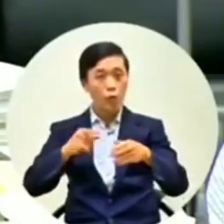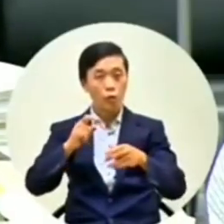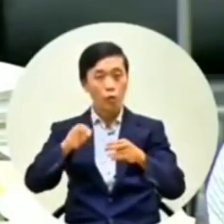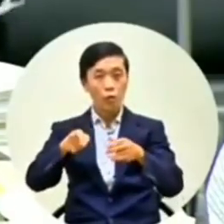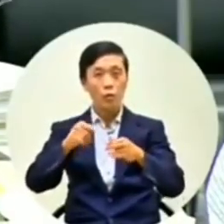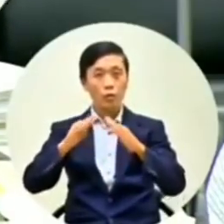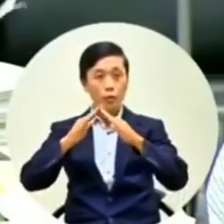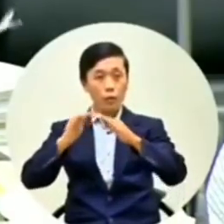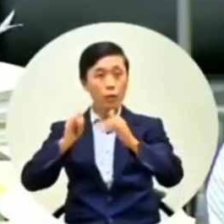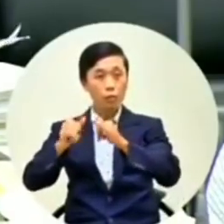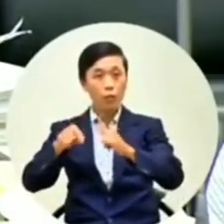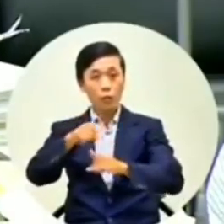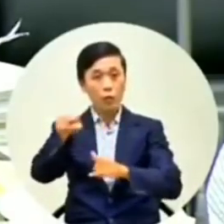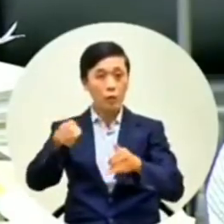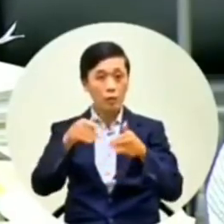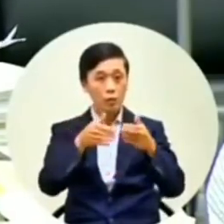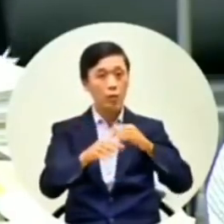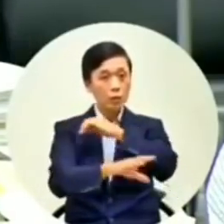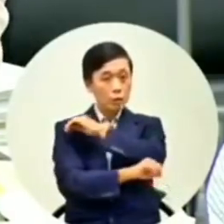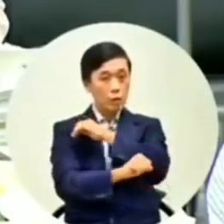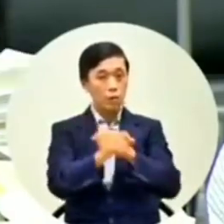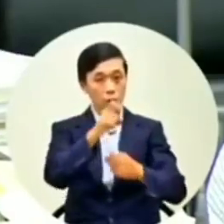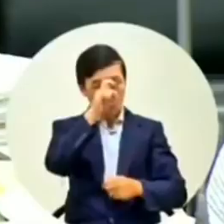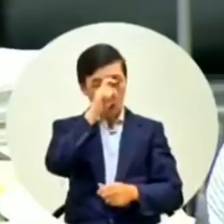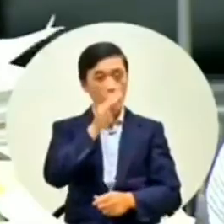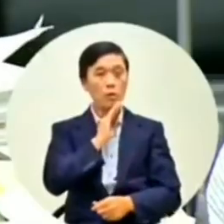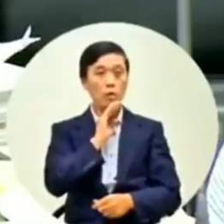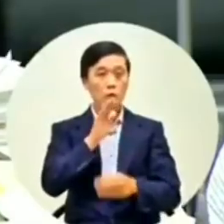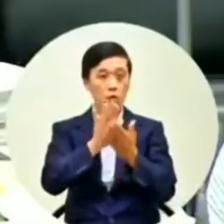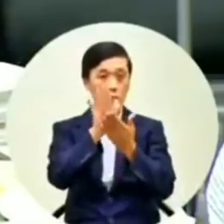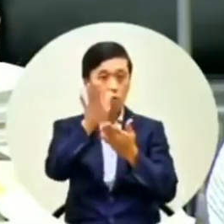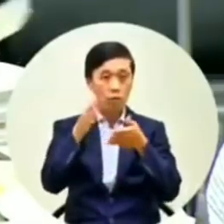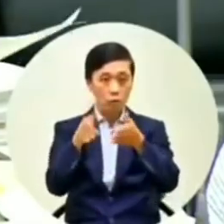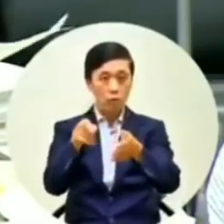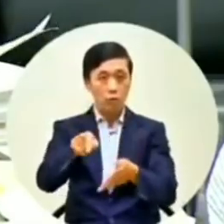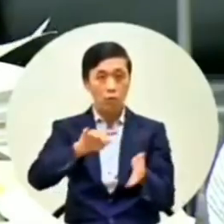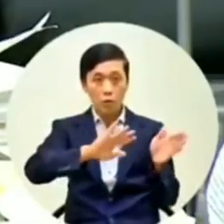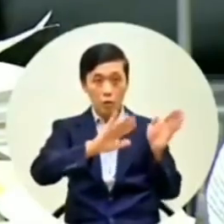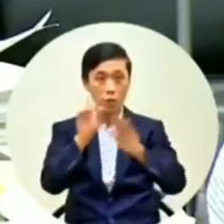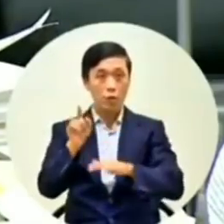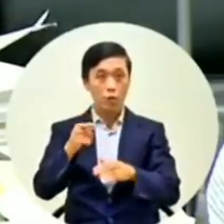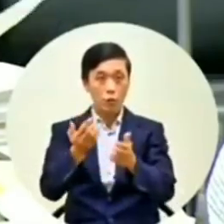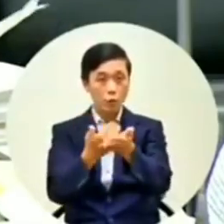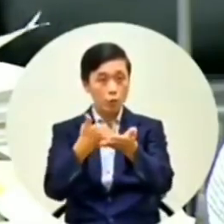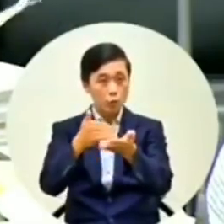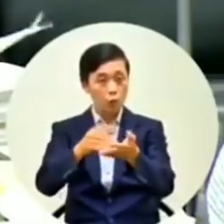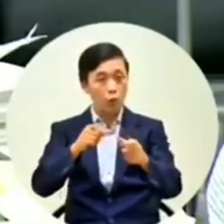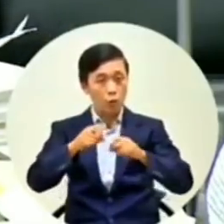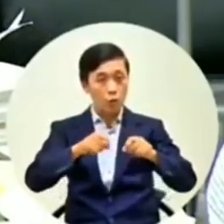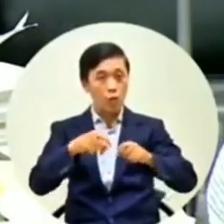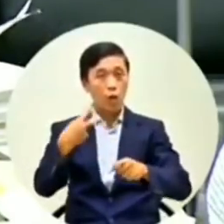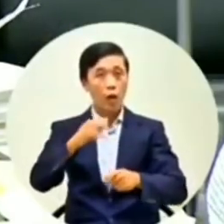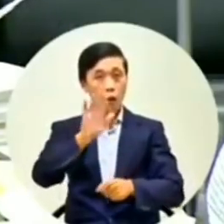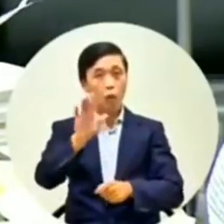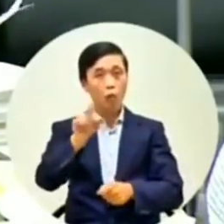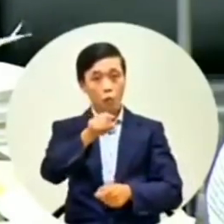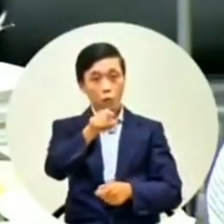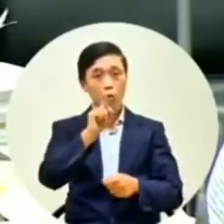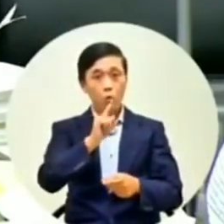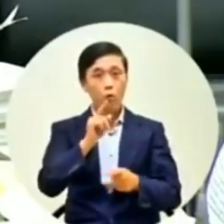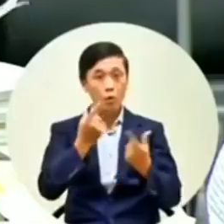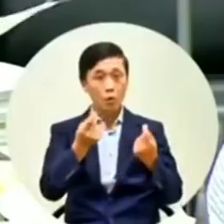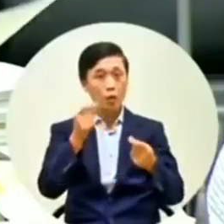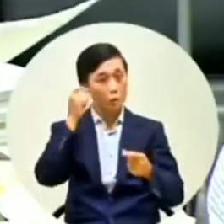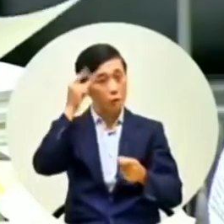非常基本上面的一些要求哈，未来呢，我们这方面的一些预算上面，还有包括你说的智